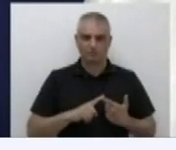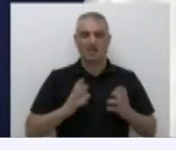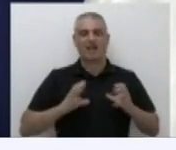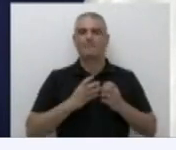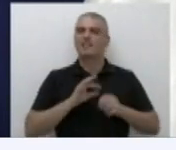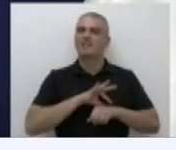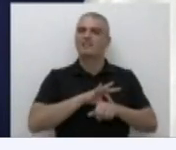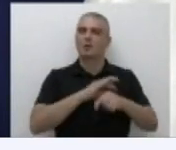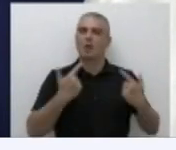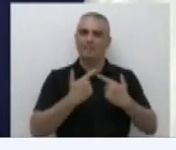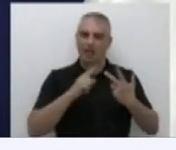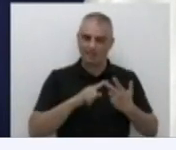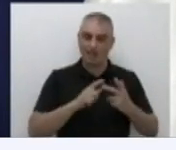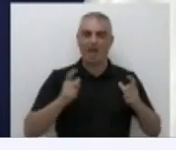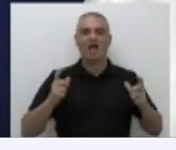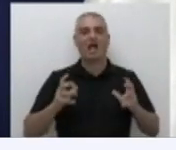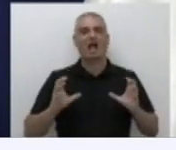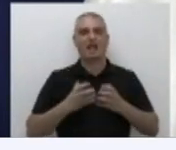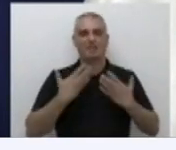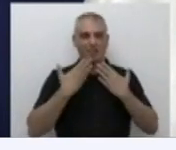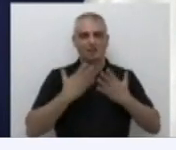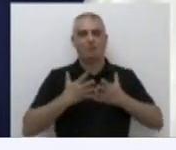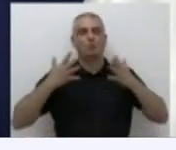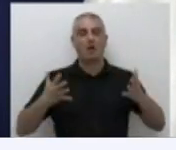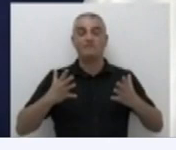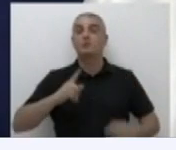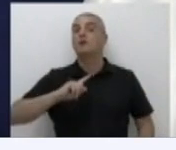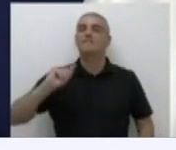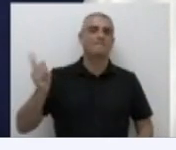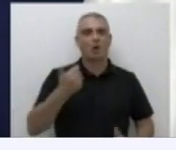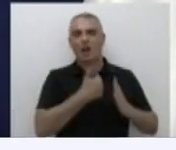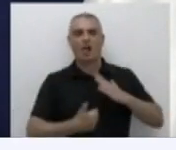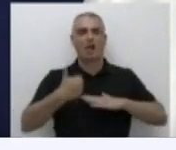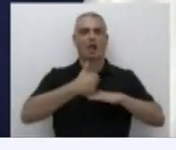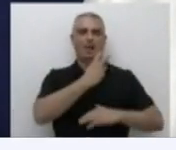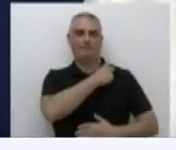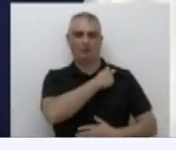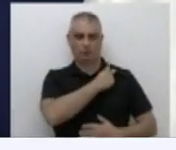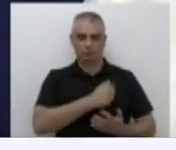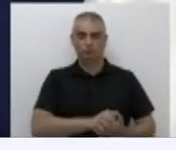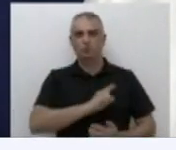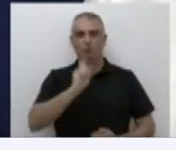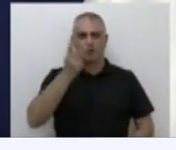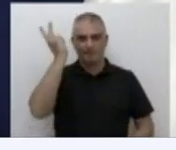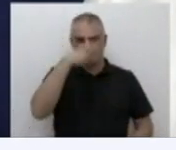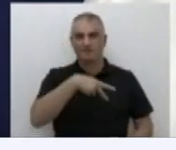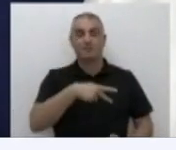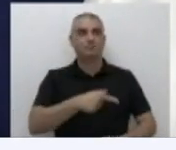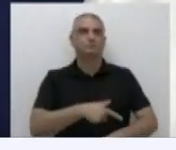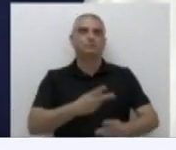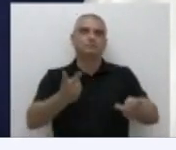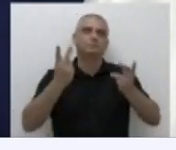الأمن، مجلس الحرب والمجلس الوزاري الموسع وكل